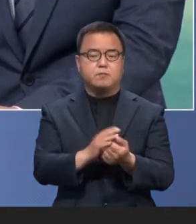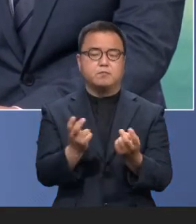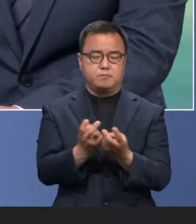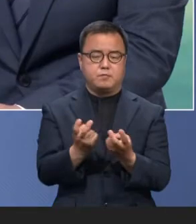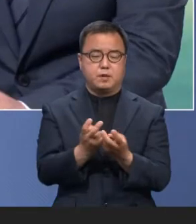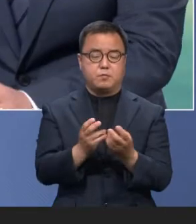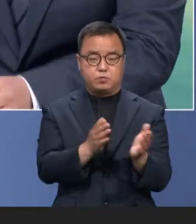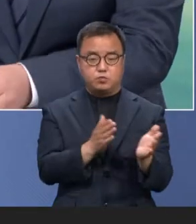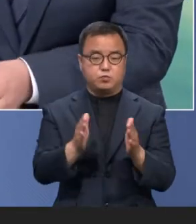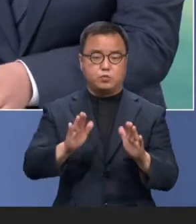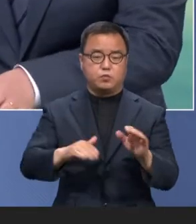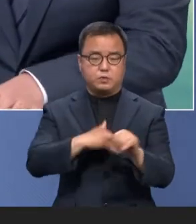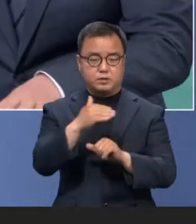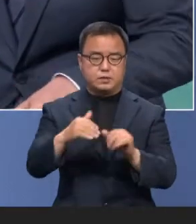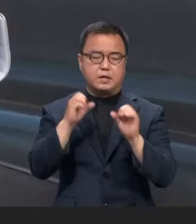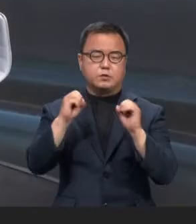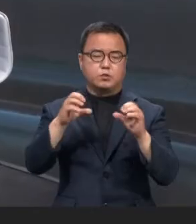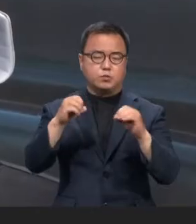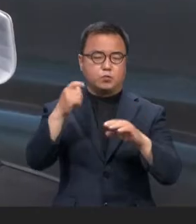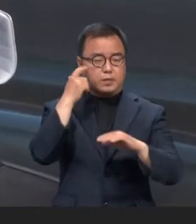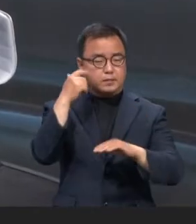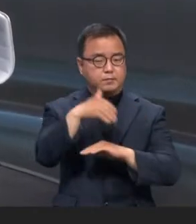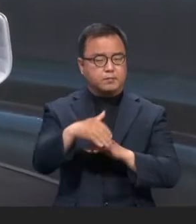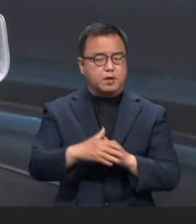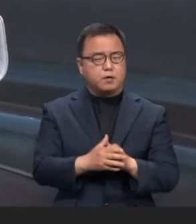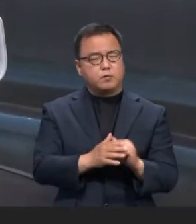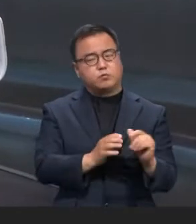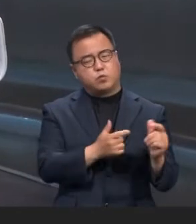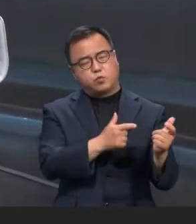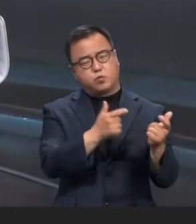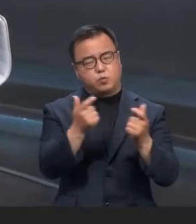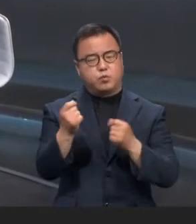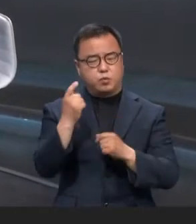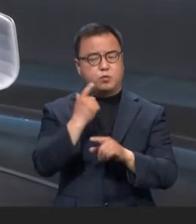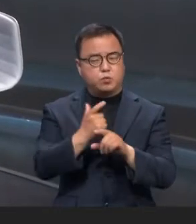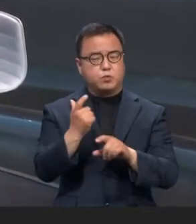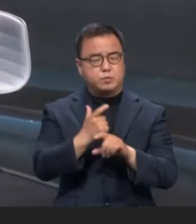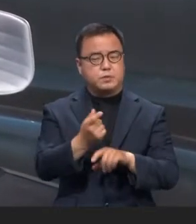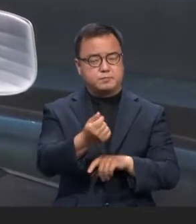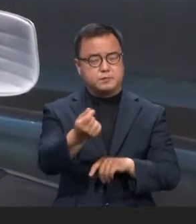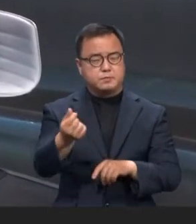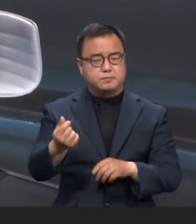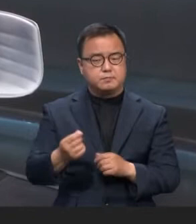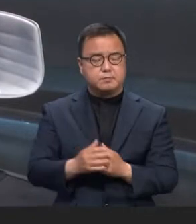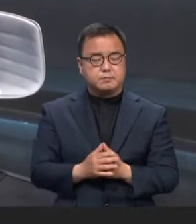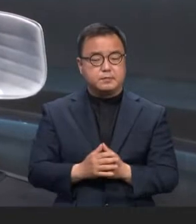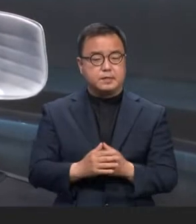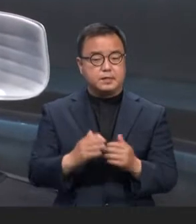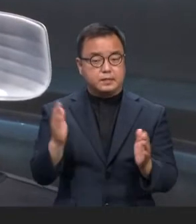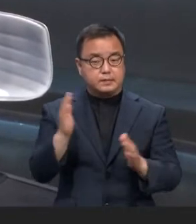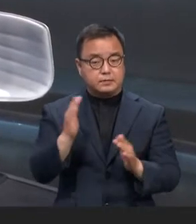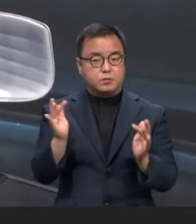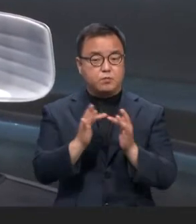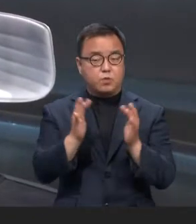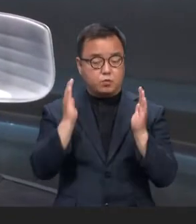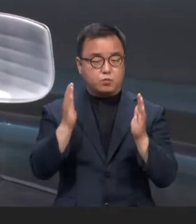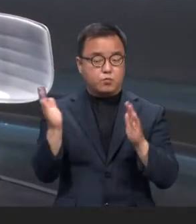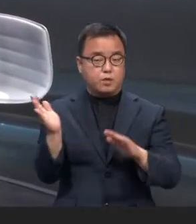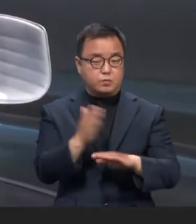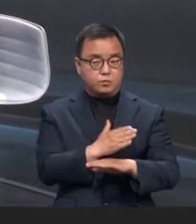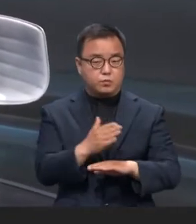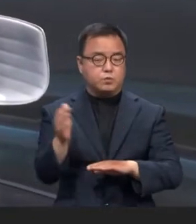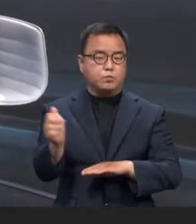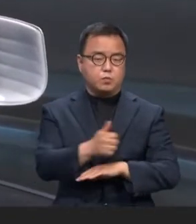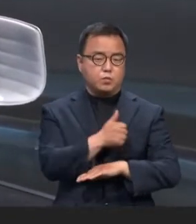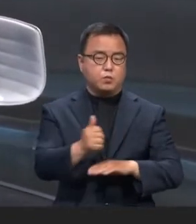현장에 안 안내 할 방침입니다 뭐 어느 나라나 이런 고민은 마찬가지인 것 같습니 들어서는 저기 뭐 학생들이 원격 수업에서 등교 수업으로 돌아간다 이렇게